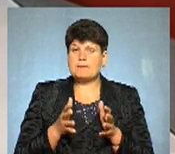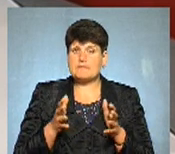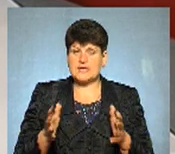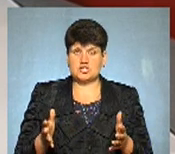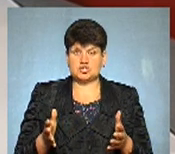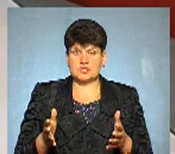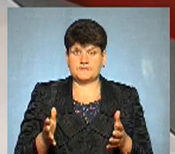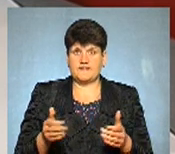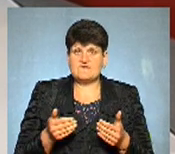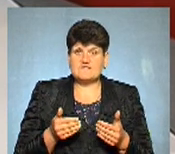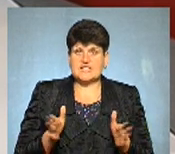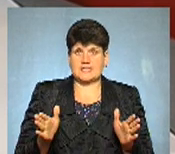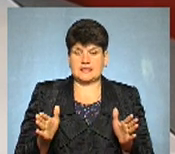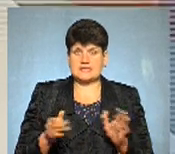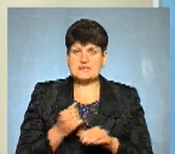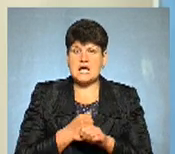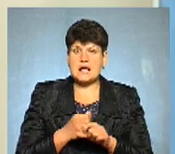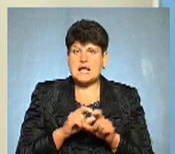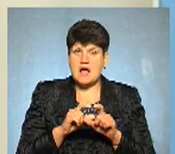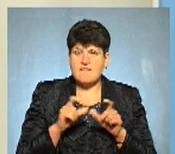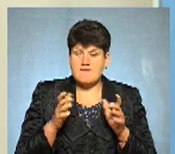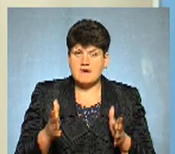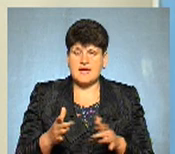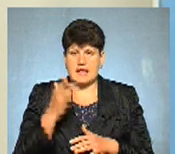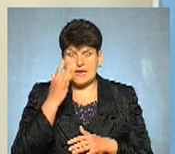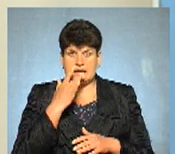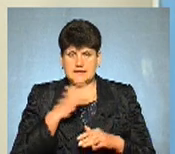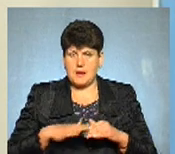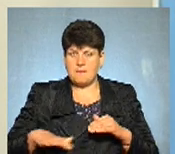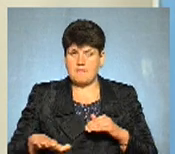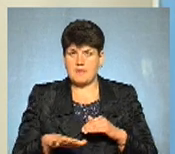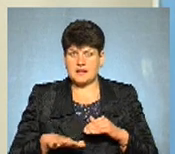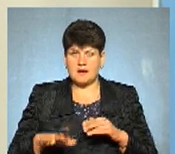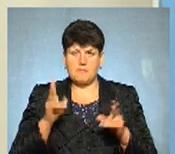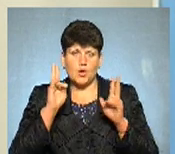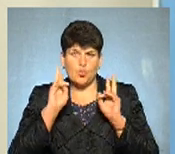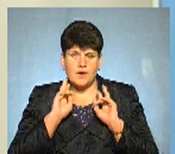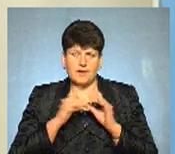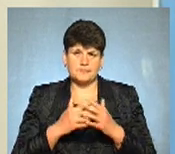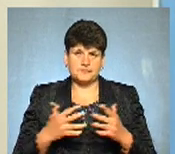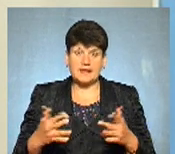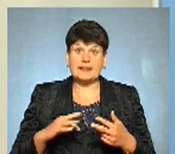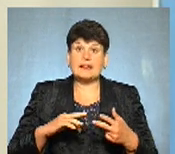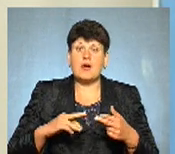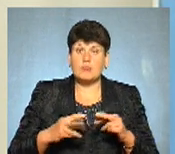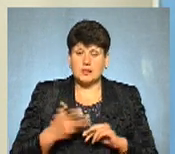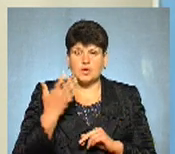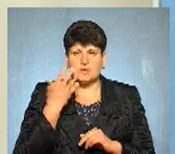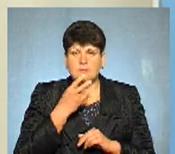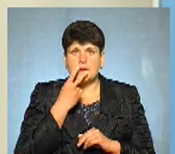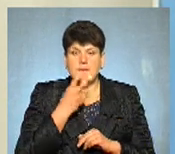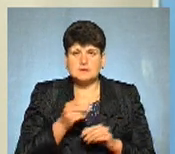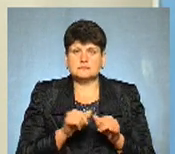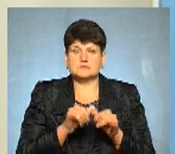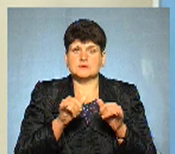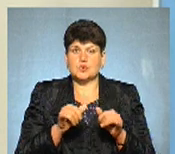відкритися кафе на винос, які будуть працювати чи літнім майданчиком, чи тим самим перукарям. І навпаки, коли ми будемо бачити